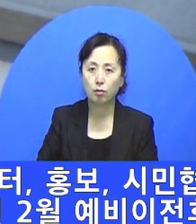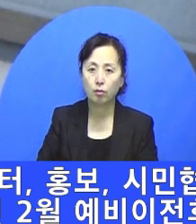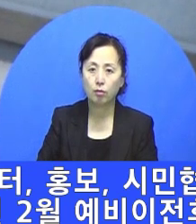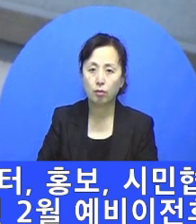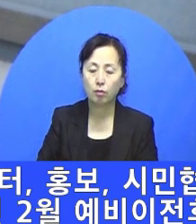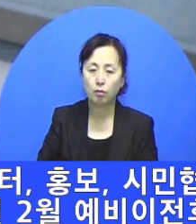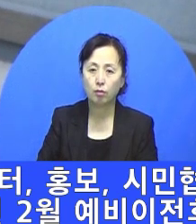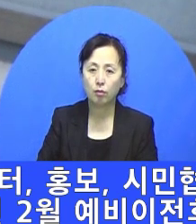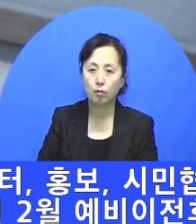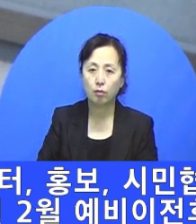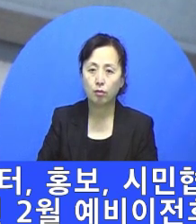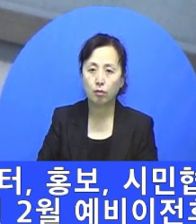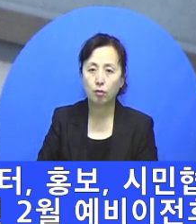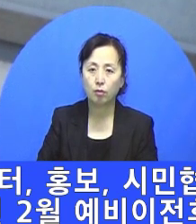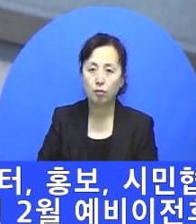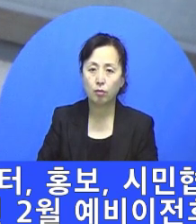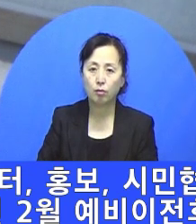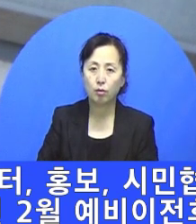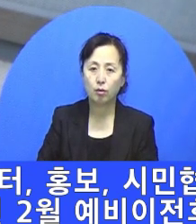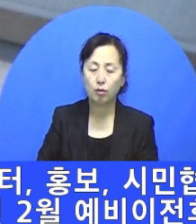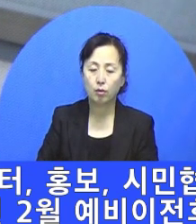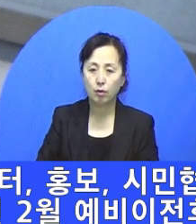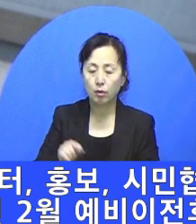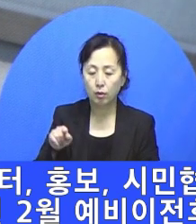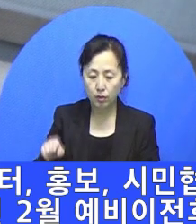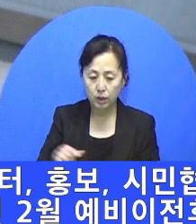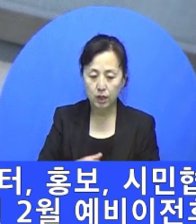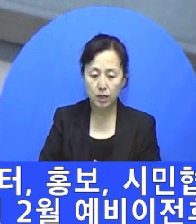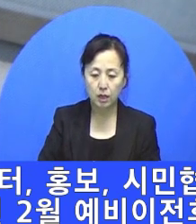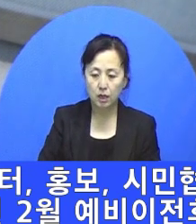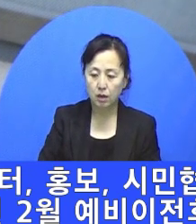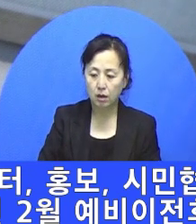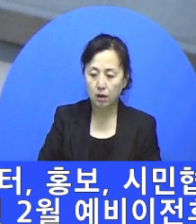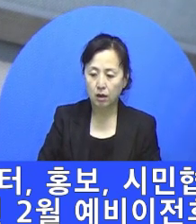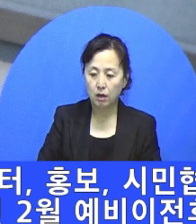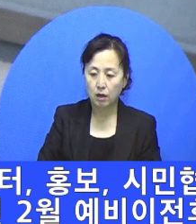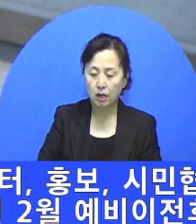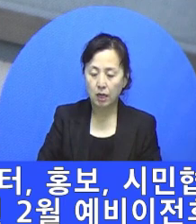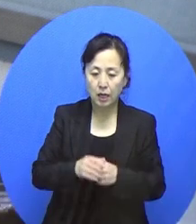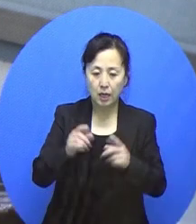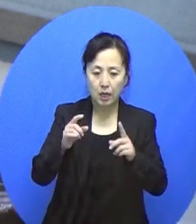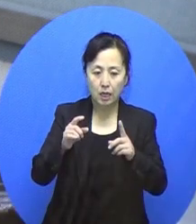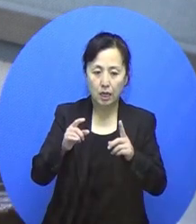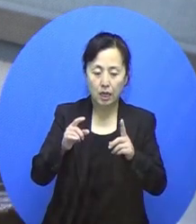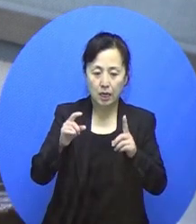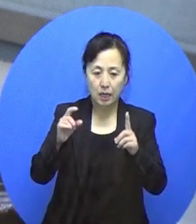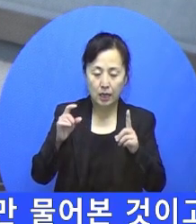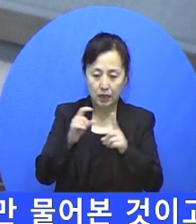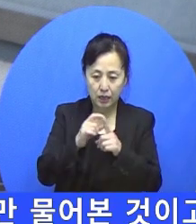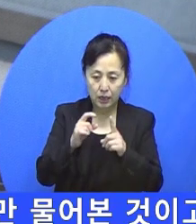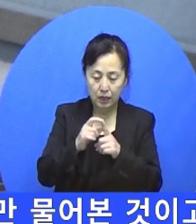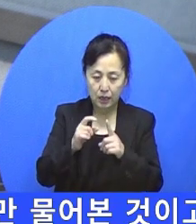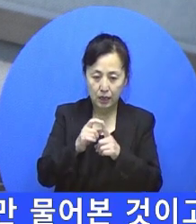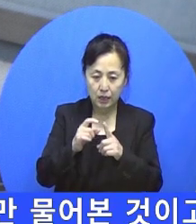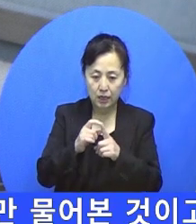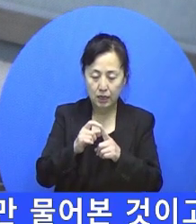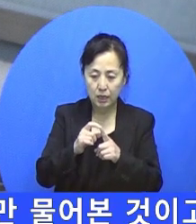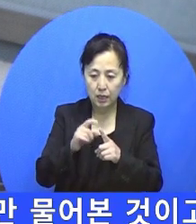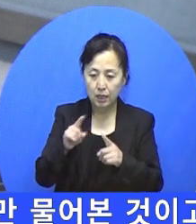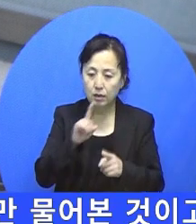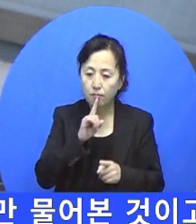수원시가 이런 식으로 통계를 가지고 이렇게 시민을 호도하고 마치 화성시가